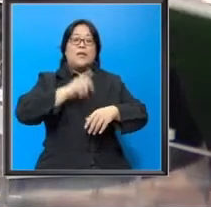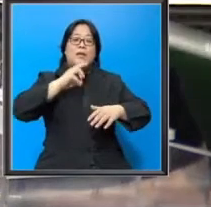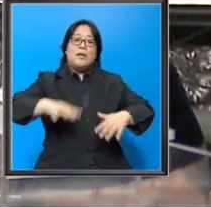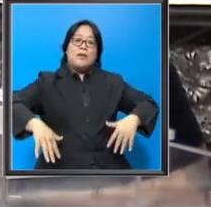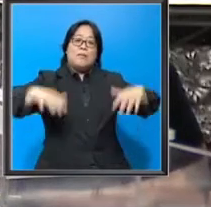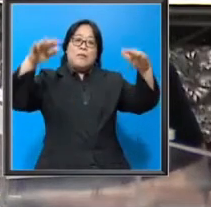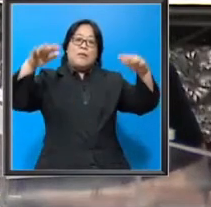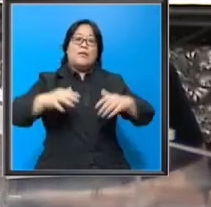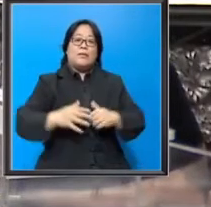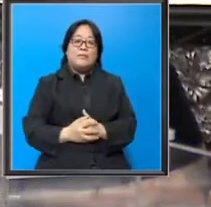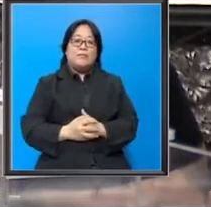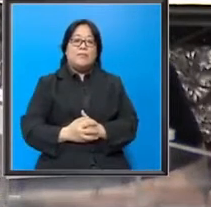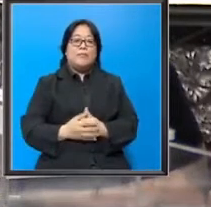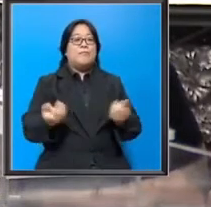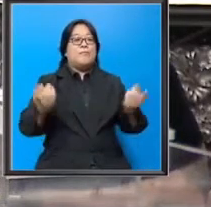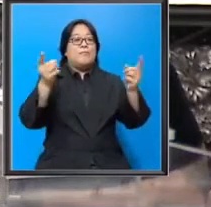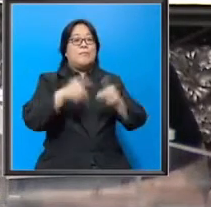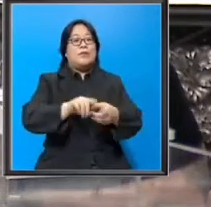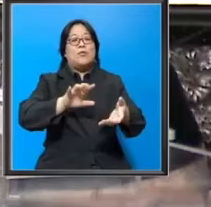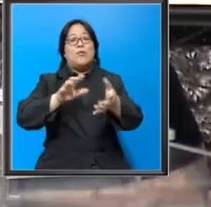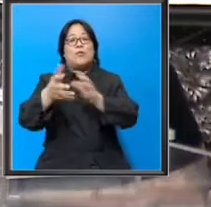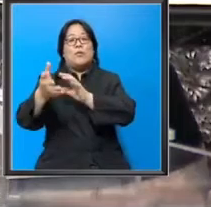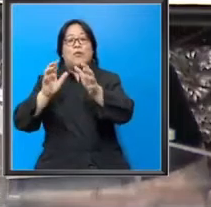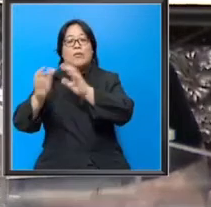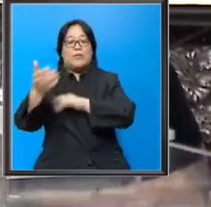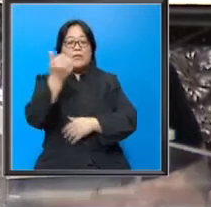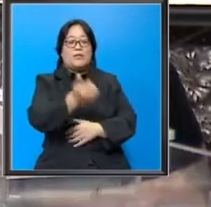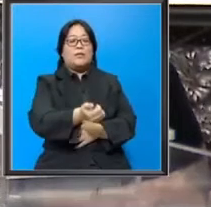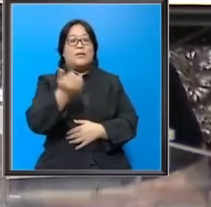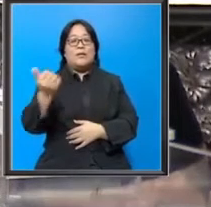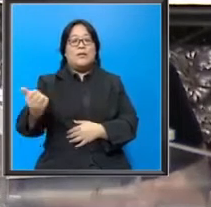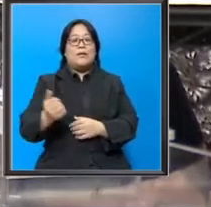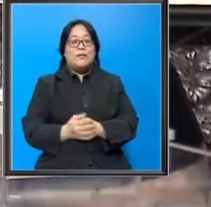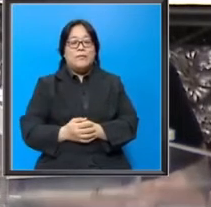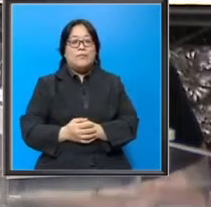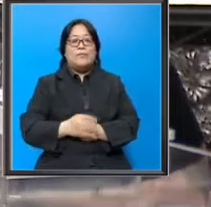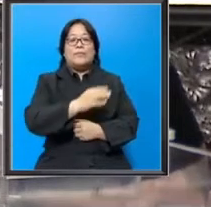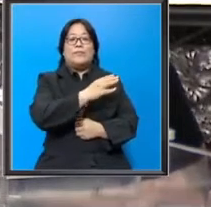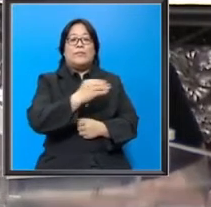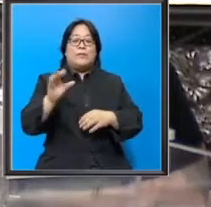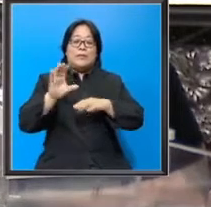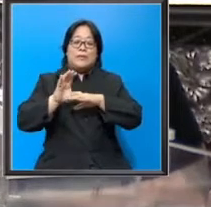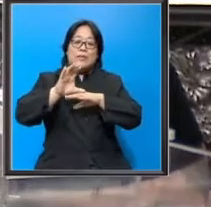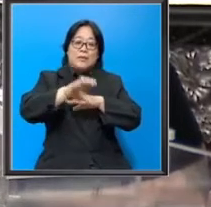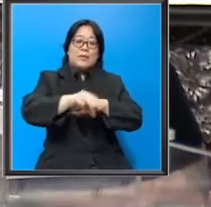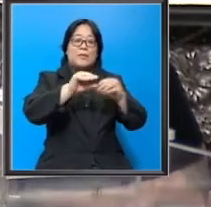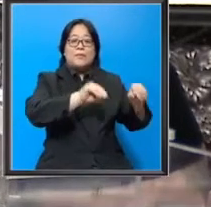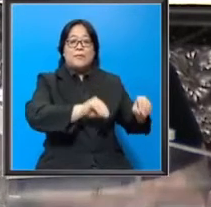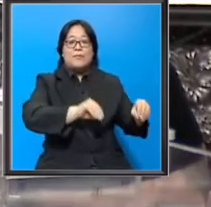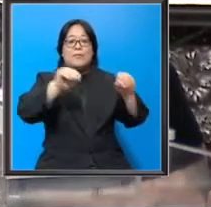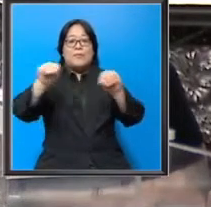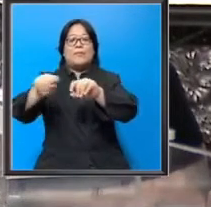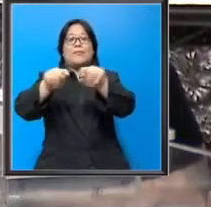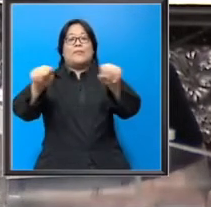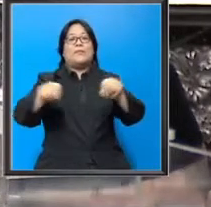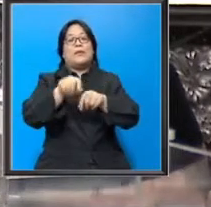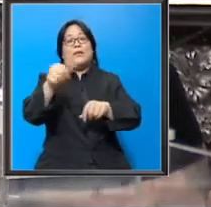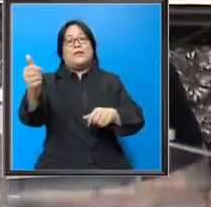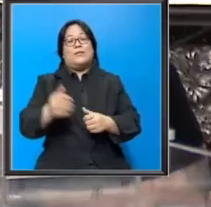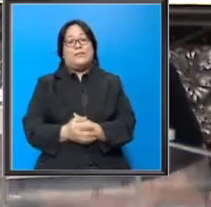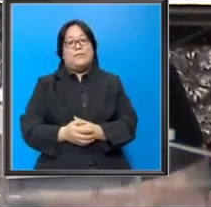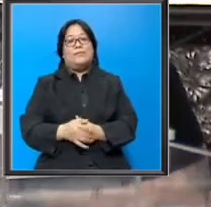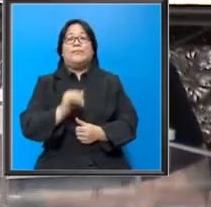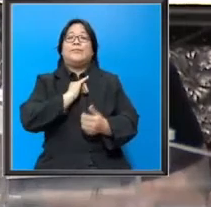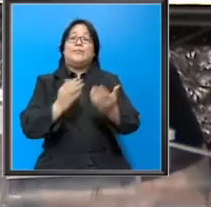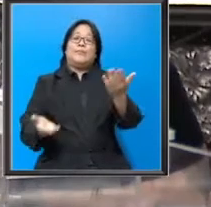banjir yang menyebabkan pelaku kerusakan kepada peralatan dan terpaksa dipindahkan ke tempat lain